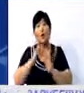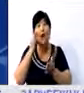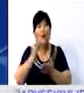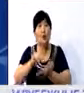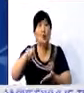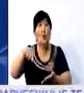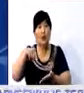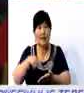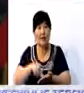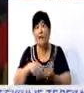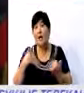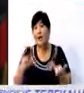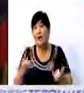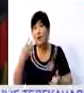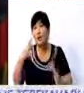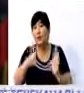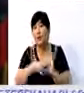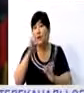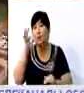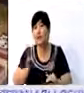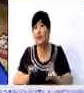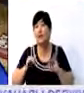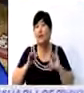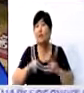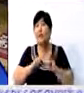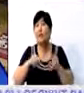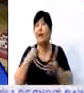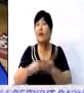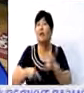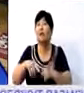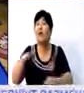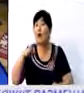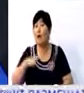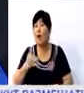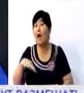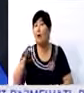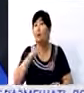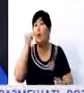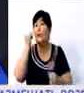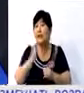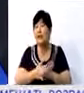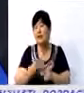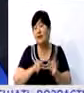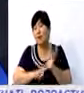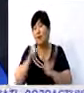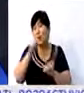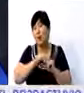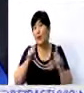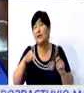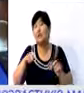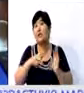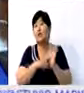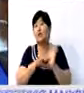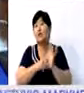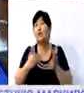города. На сегодня 48% действующих объектов бизнеса приходится на областной центр. С начала года открыто 1700